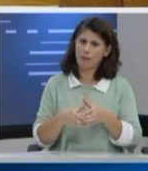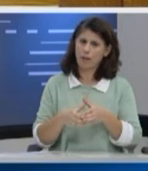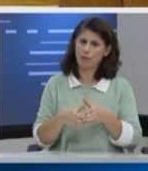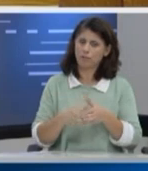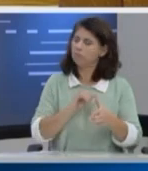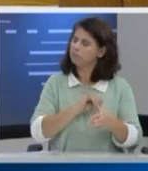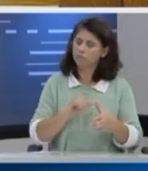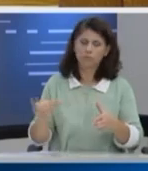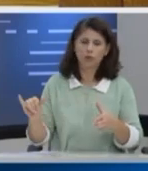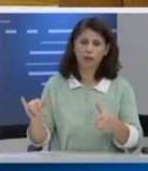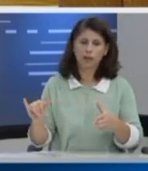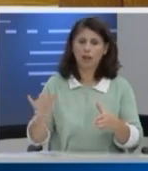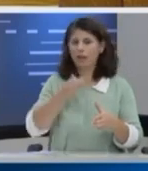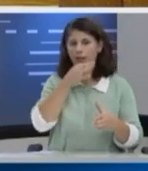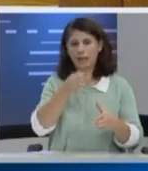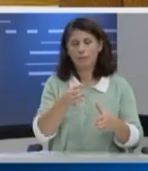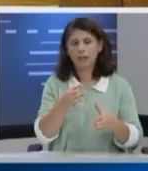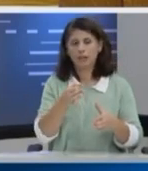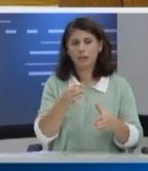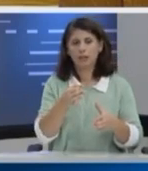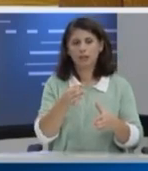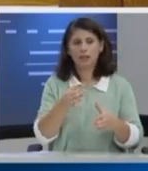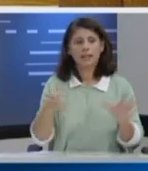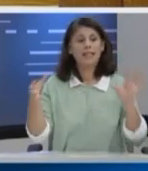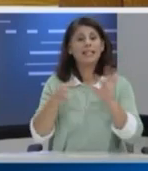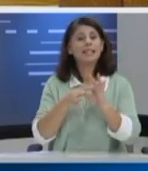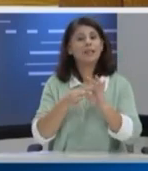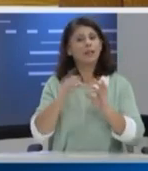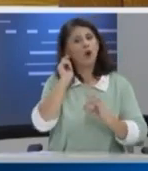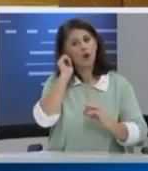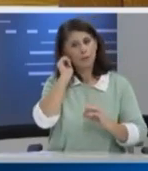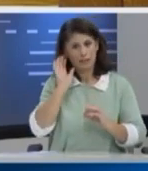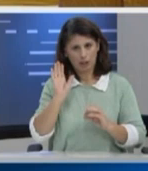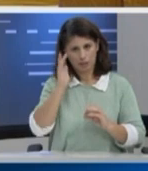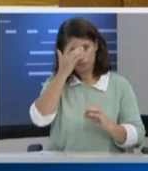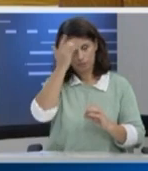που ποτέ δεν μίλησαν για σύνθετη ονομασία.